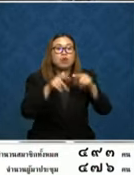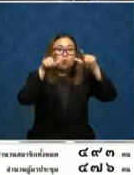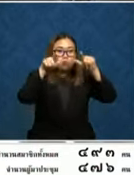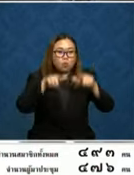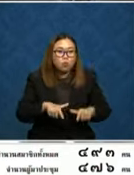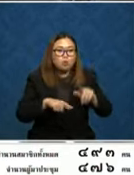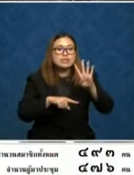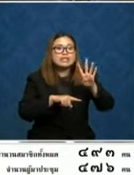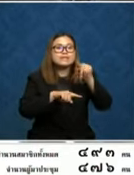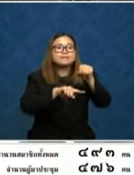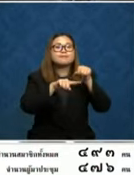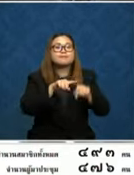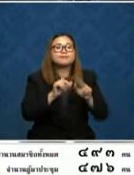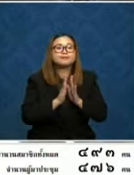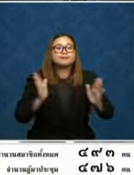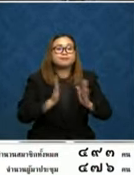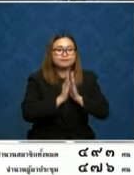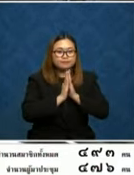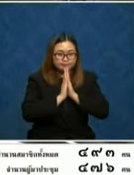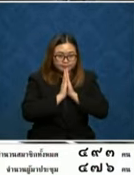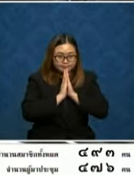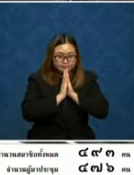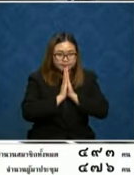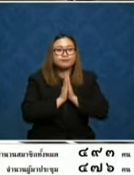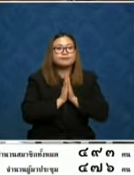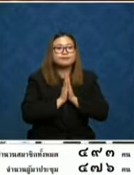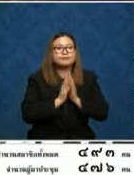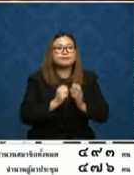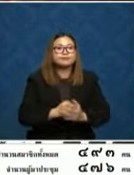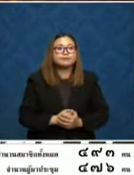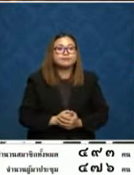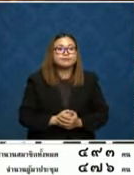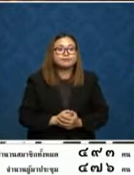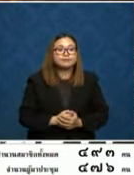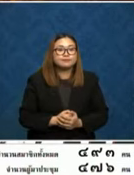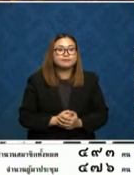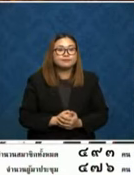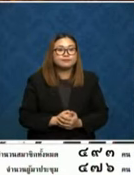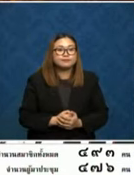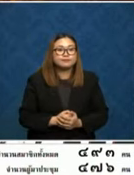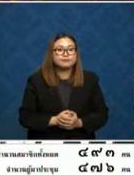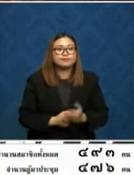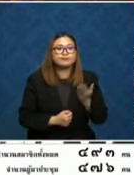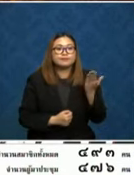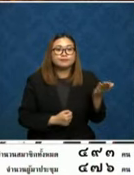านขอบคุณครับ ครับขอบคุณครับต่อไปท่านจุติไกรเลิกเชิญครับ